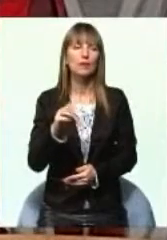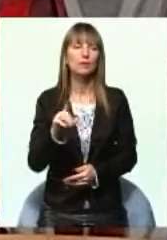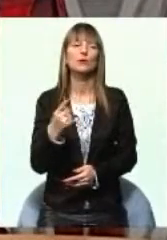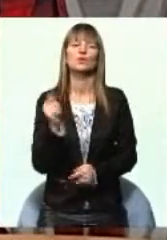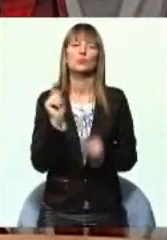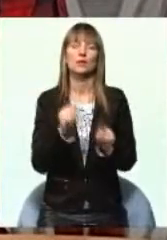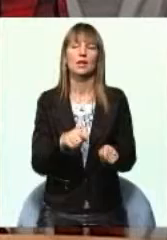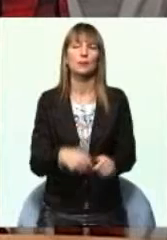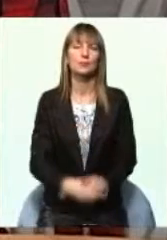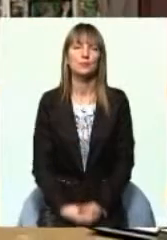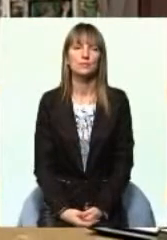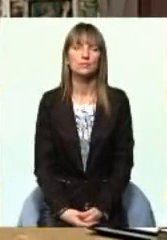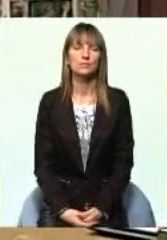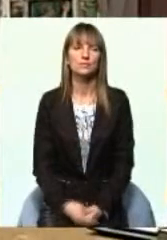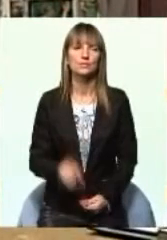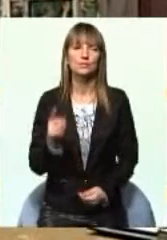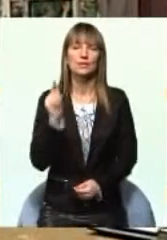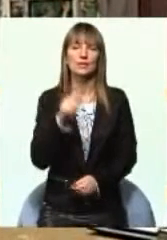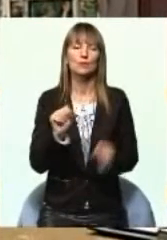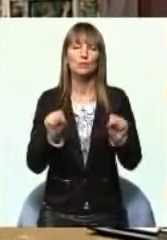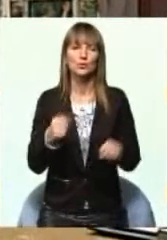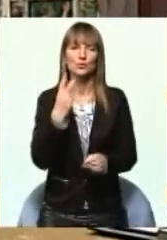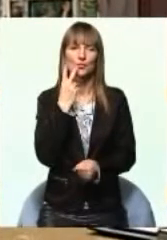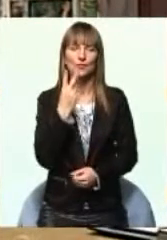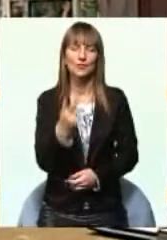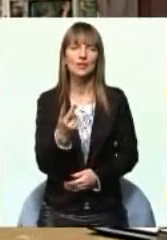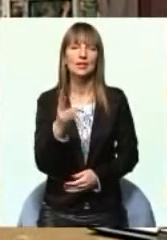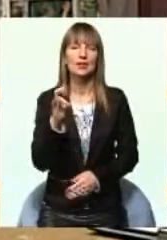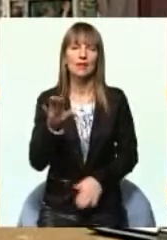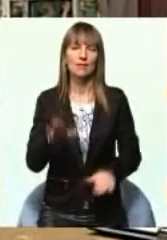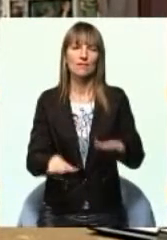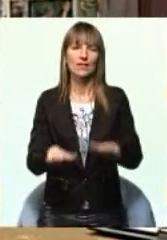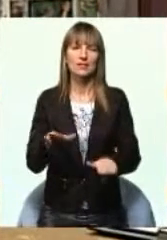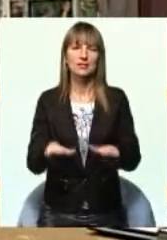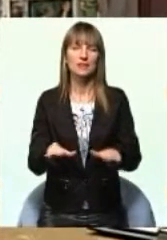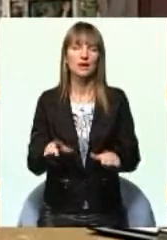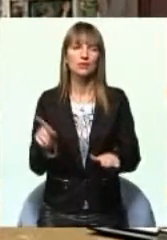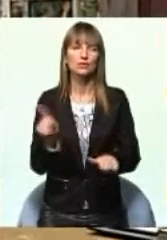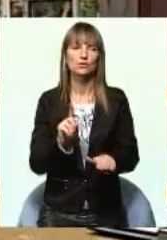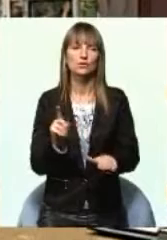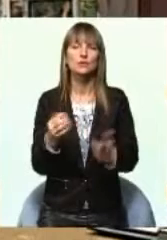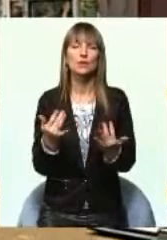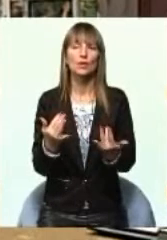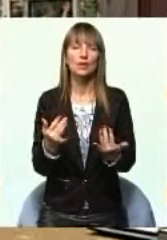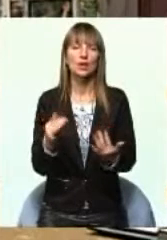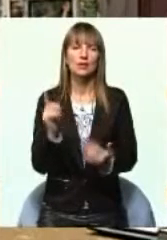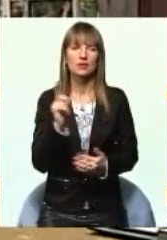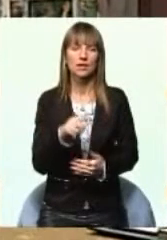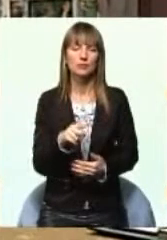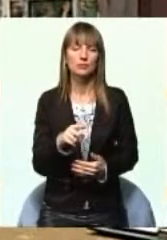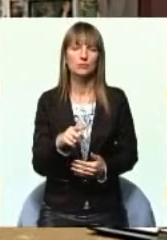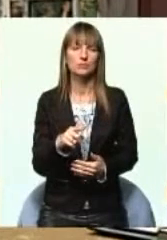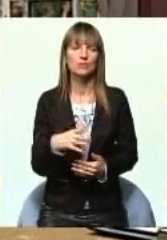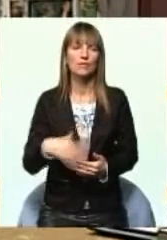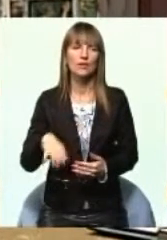там? Тому що ти там можеш побачити на весах, скільки там